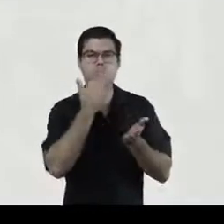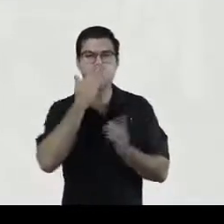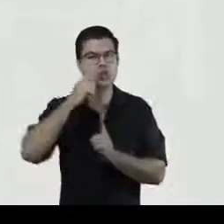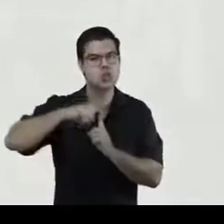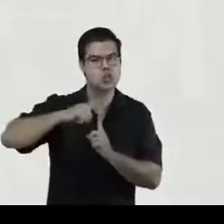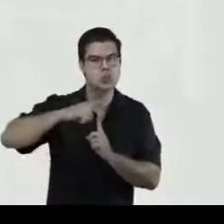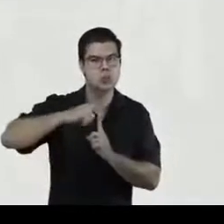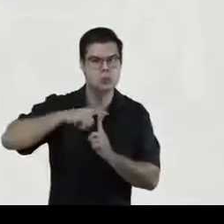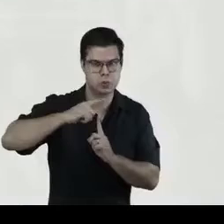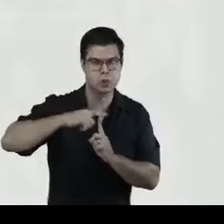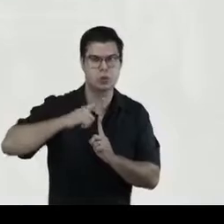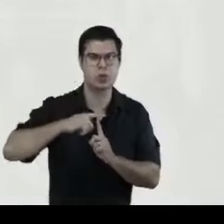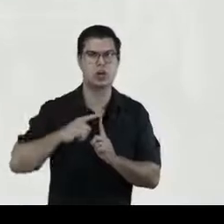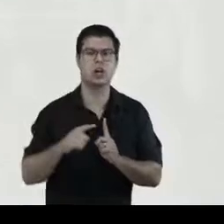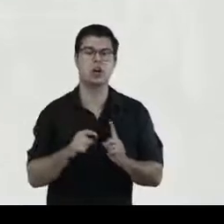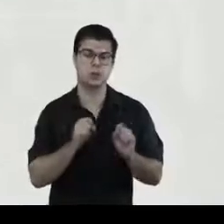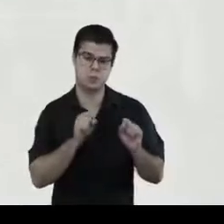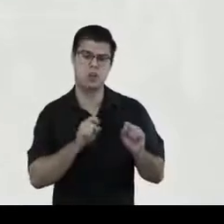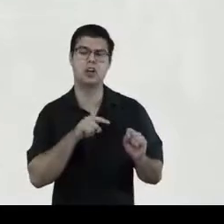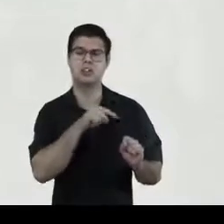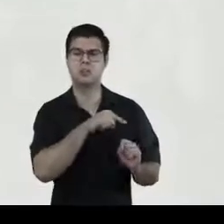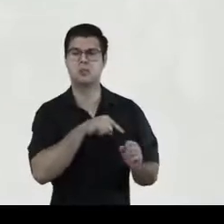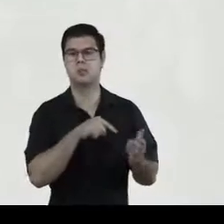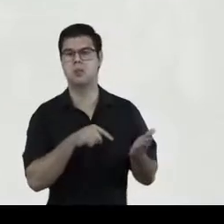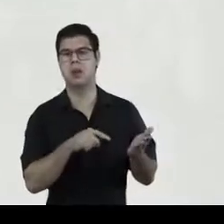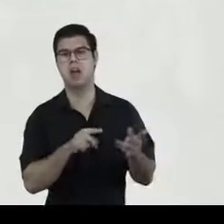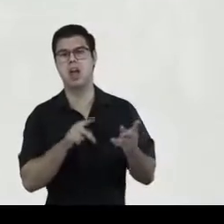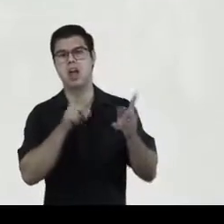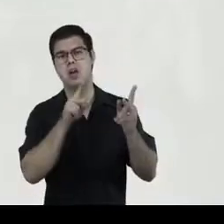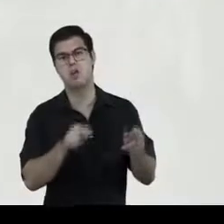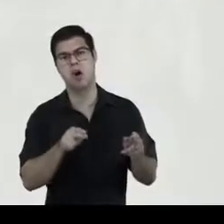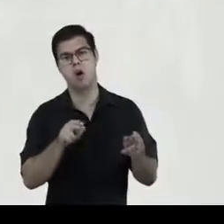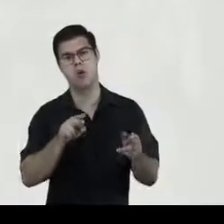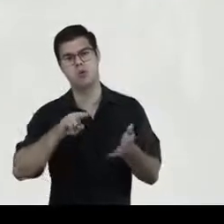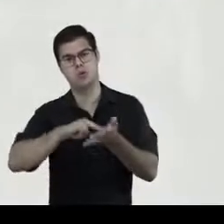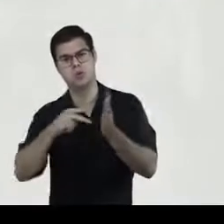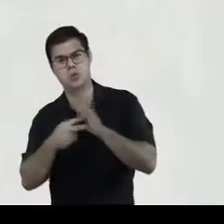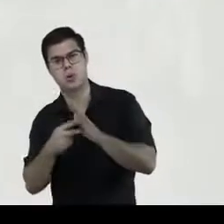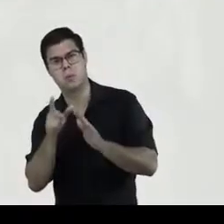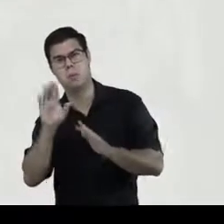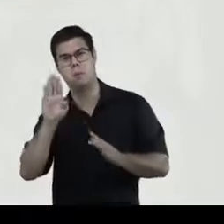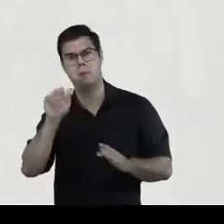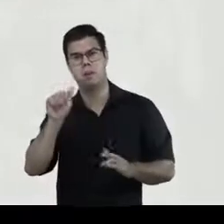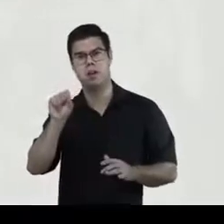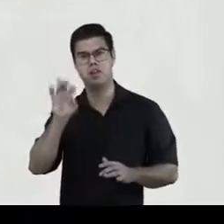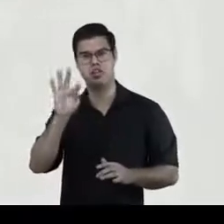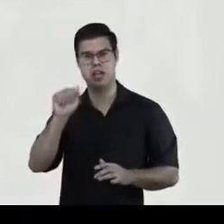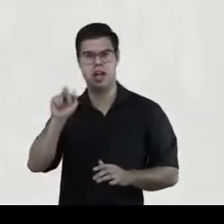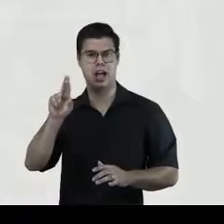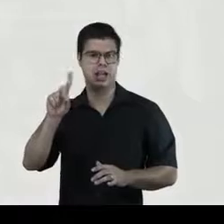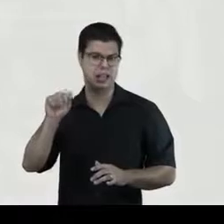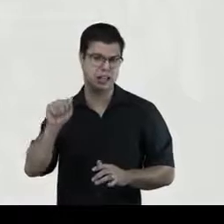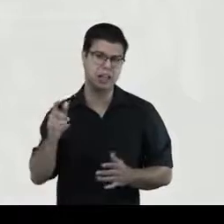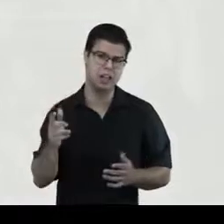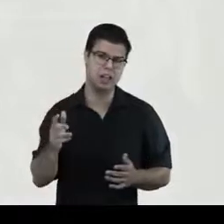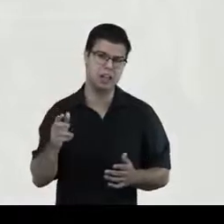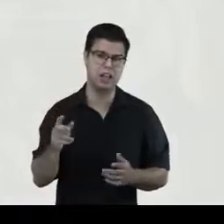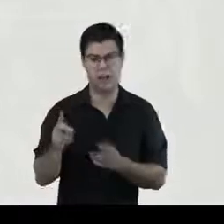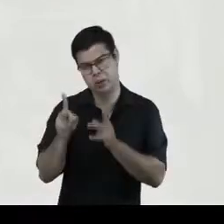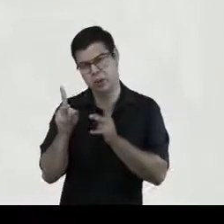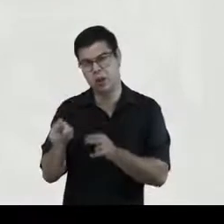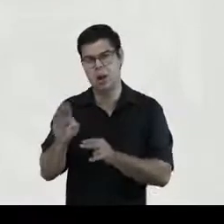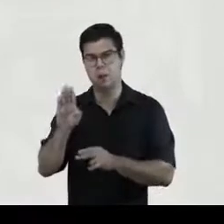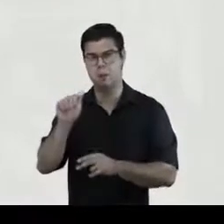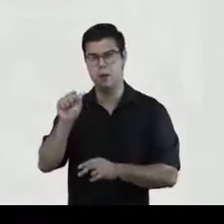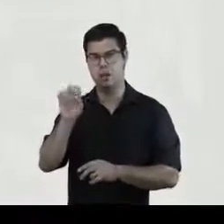Bastarda ist quasi die Übergruppe und Schwabacher ist eine Bastarda, die so häufig vorkommt, dass wir sie als gesonderte Klasse erkannt sehen wollten.